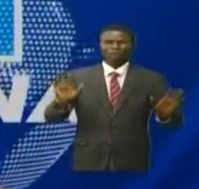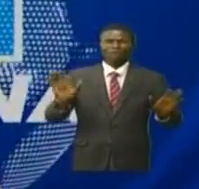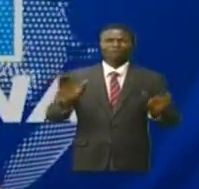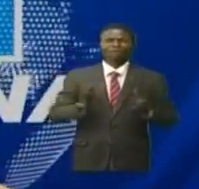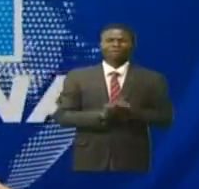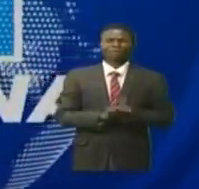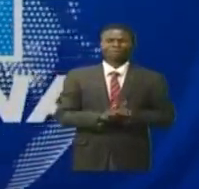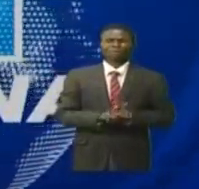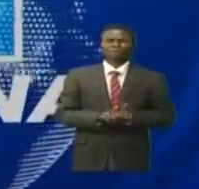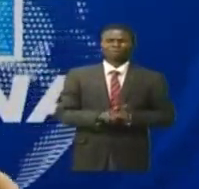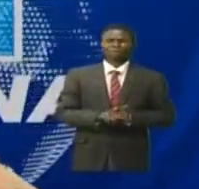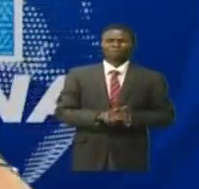soirée